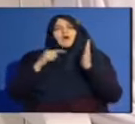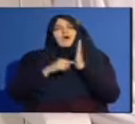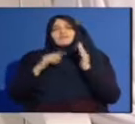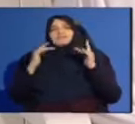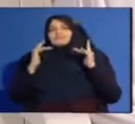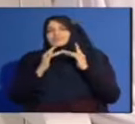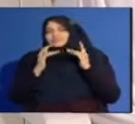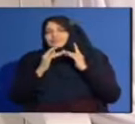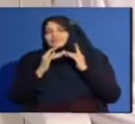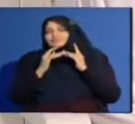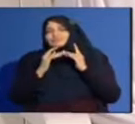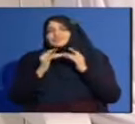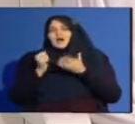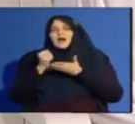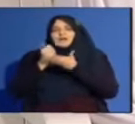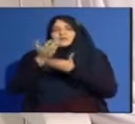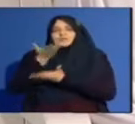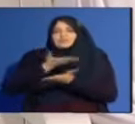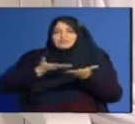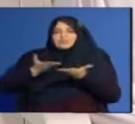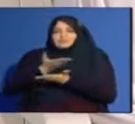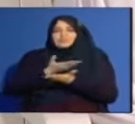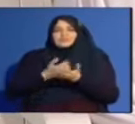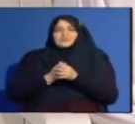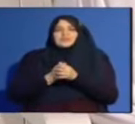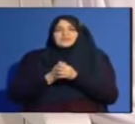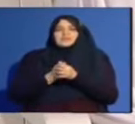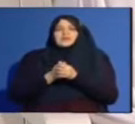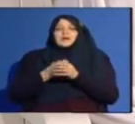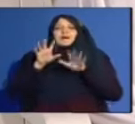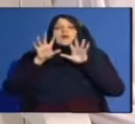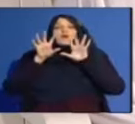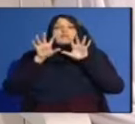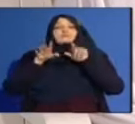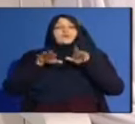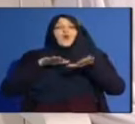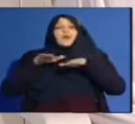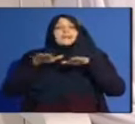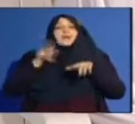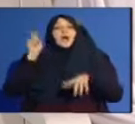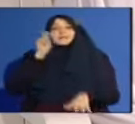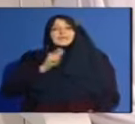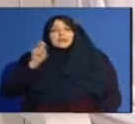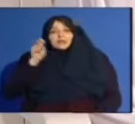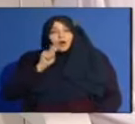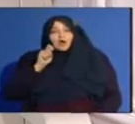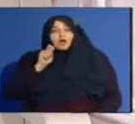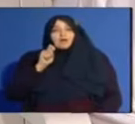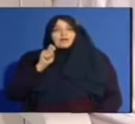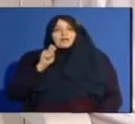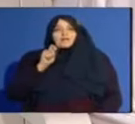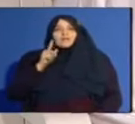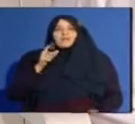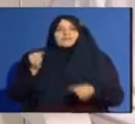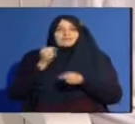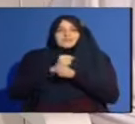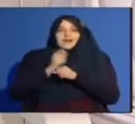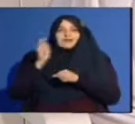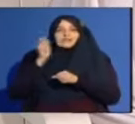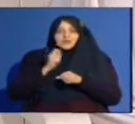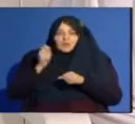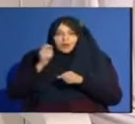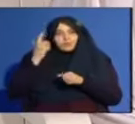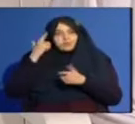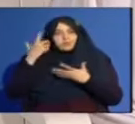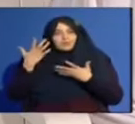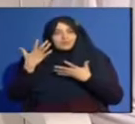من خلال تعاونها، من خلال التنظيمات التي أسسوا لها. يعني أسست